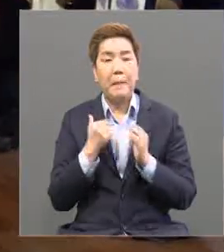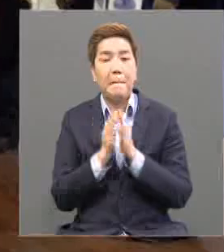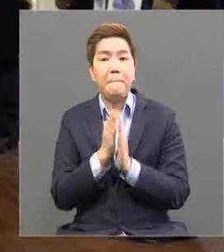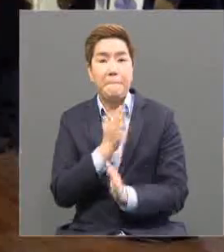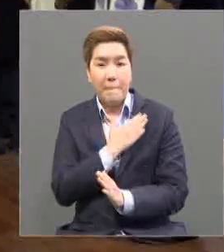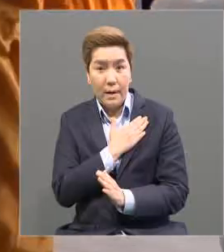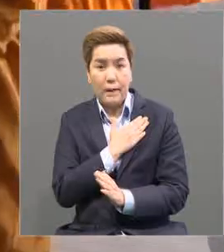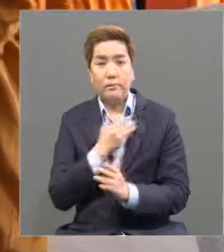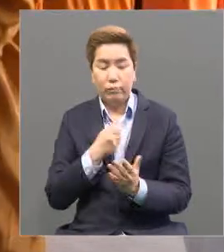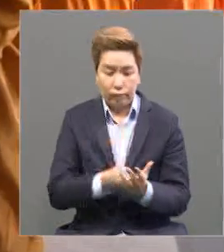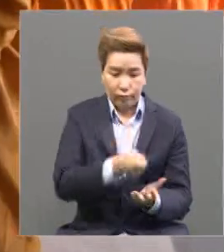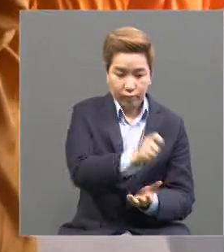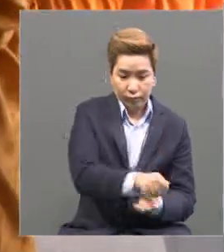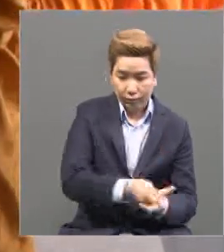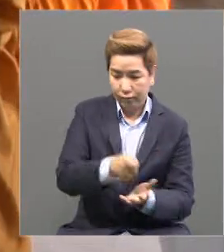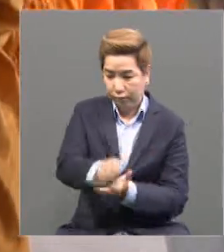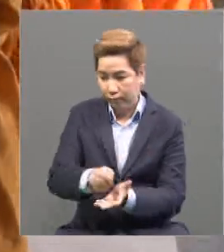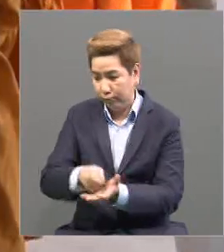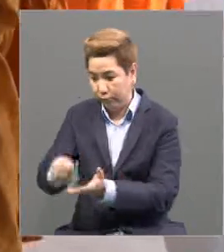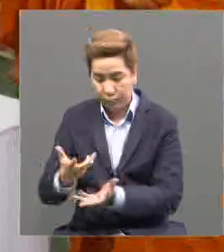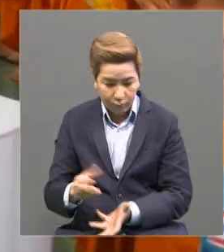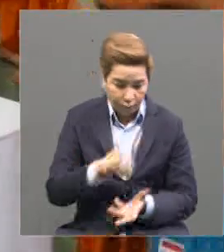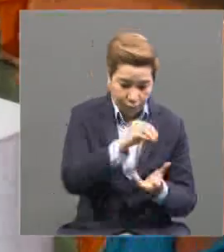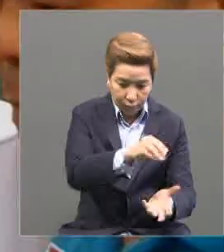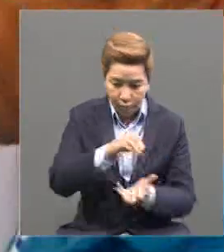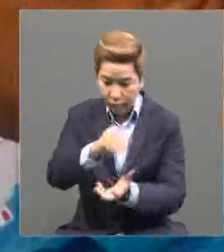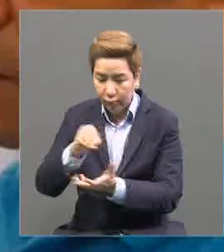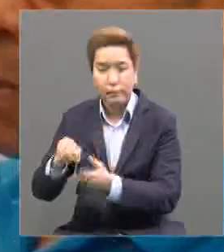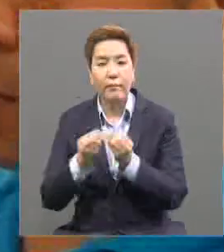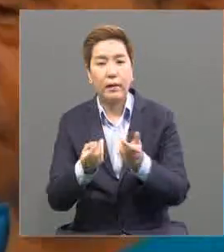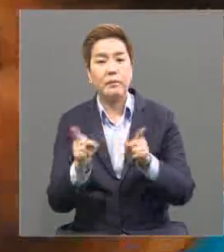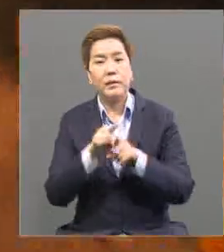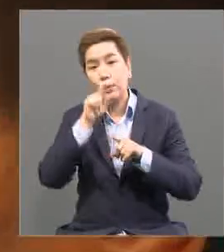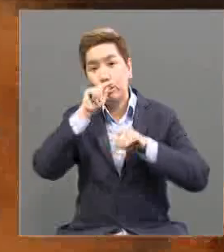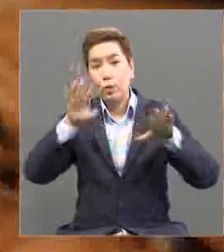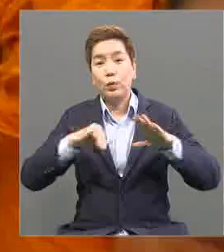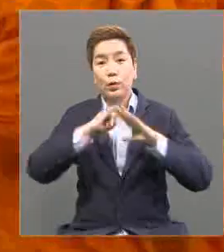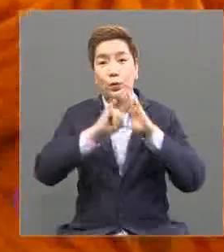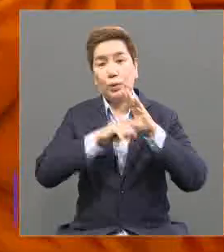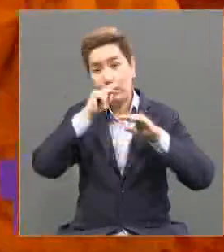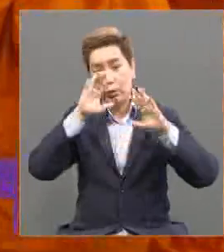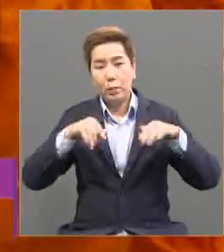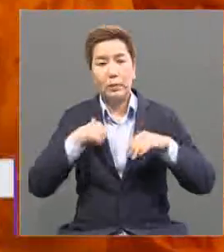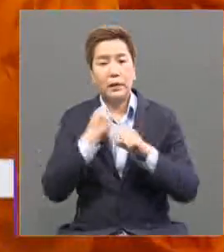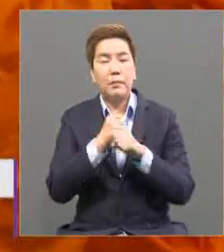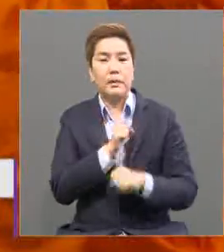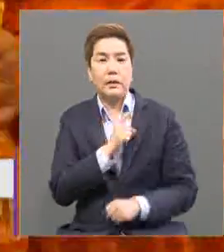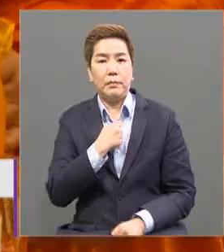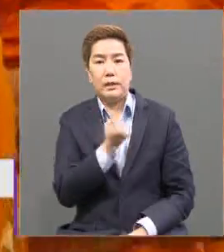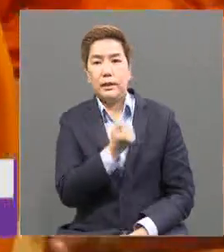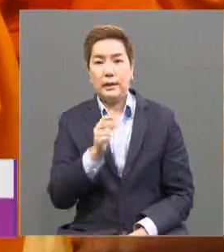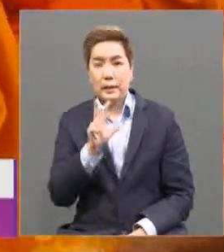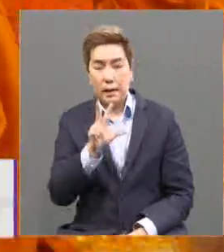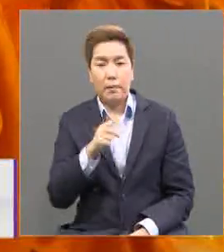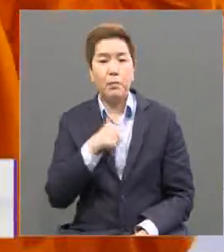ามเณรเพื่อถวายเป็นพระราชกุศลเช่นเดียวกับที่จังหวัดชัยนาทค่ะก็มีการประกอบพิธี3ศาสนาพุ